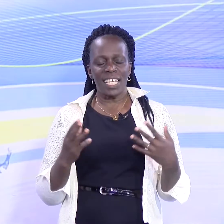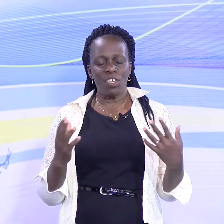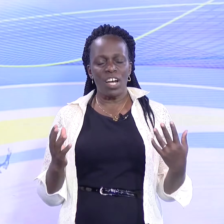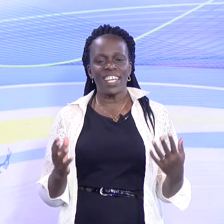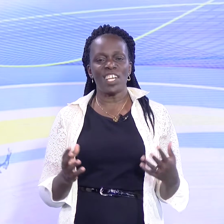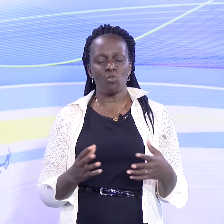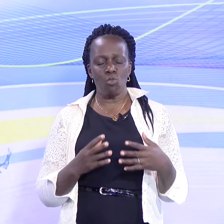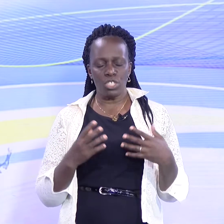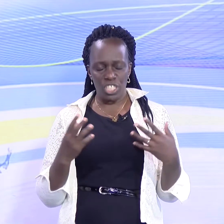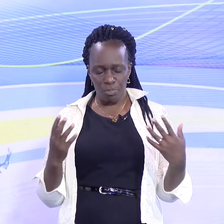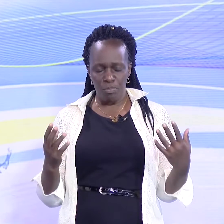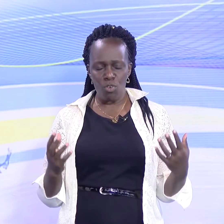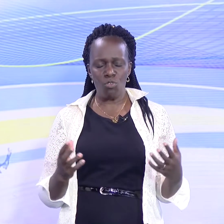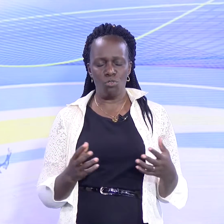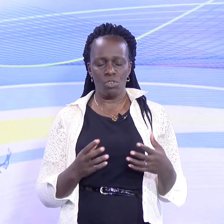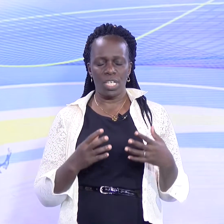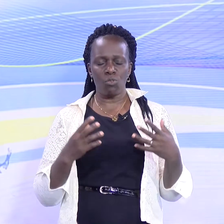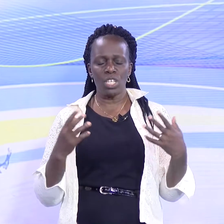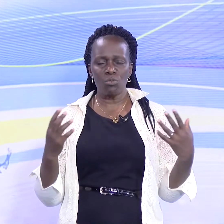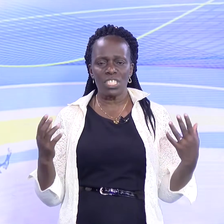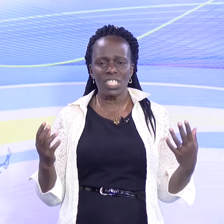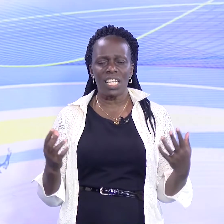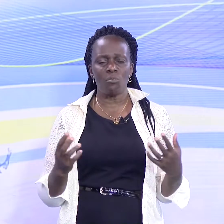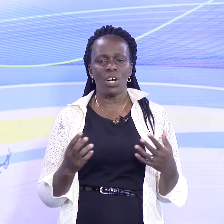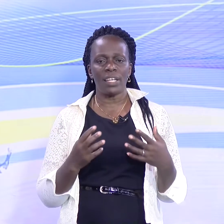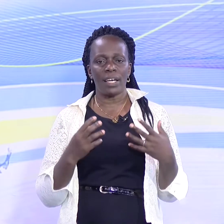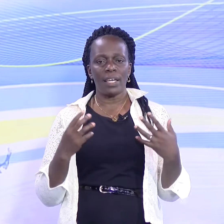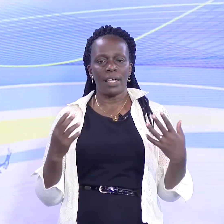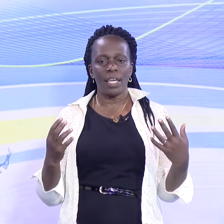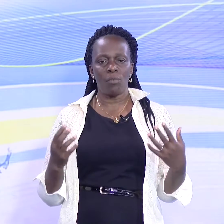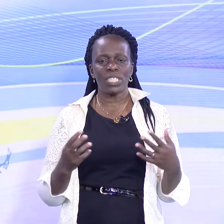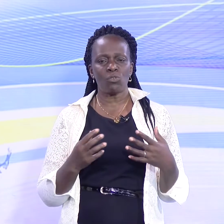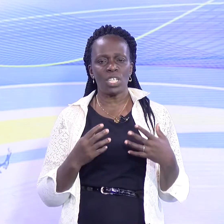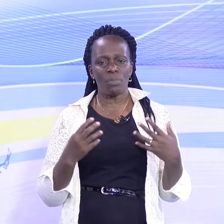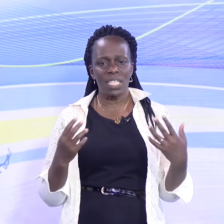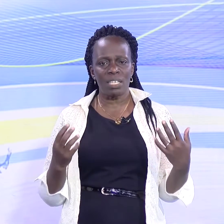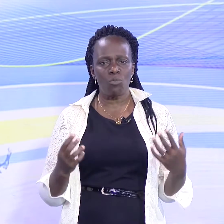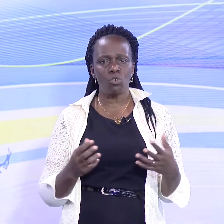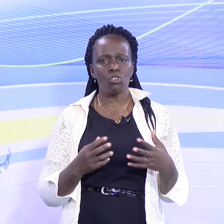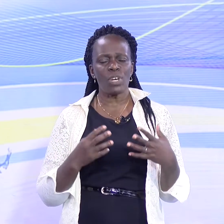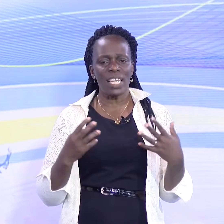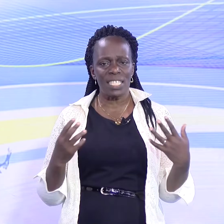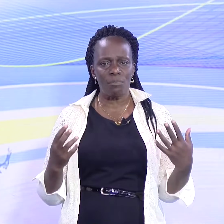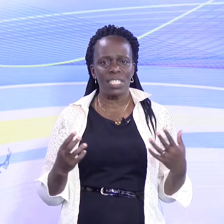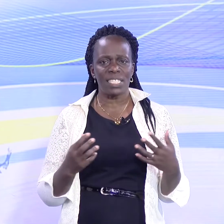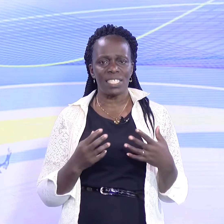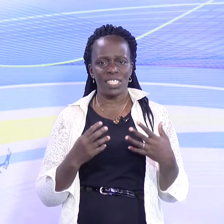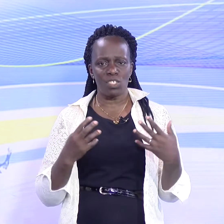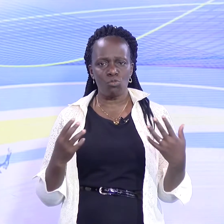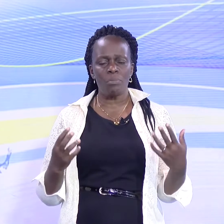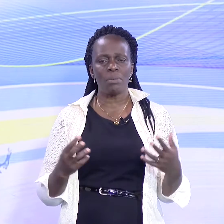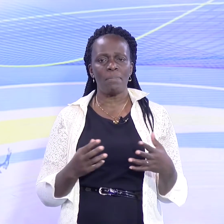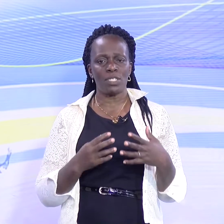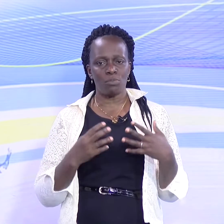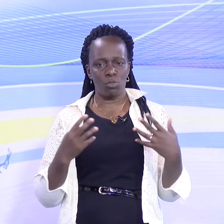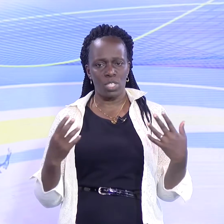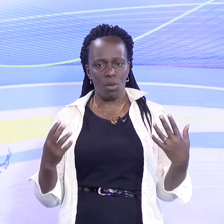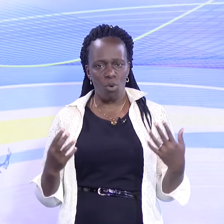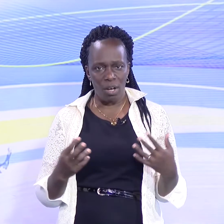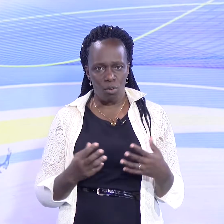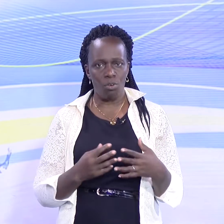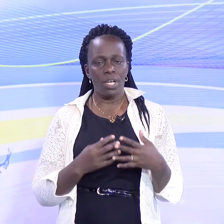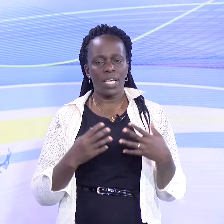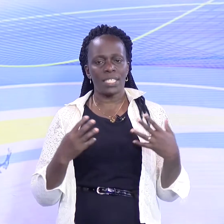tukiendelea katika hiyo hali ya kuworship Mungu na kulinua jina la Bwana, wacha tuende mbele za Mungu, tumweleze mahitaji yetu. Tumwambie Baba